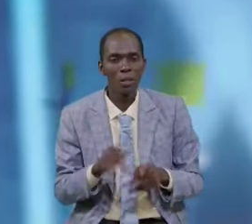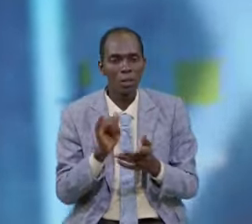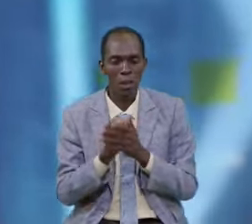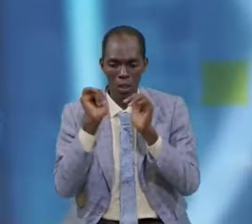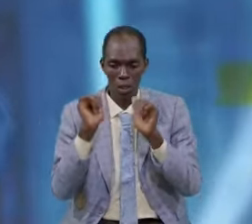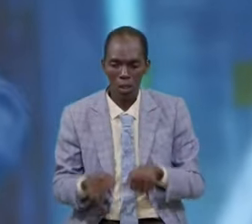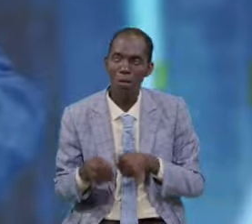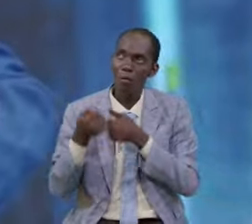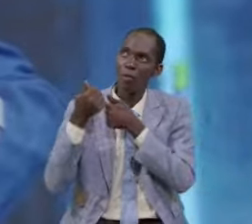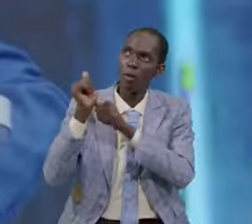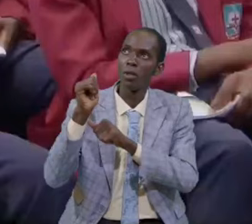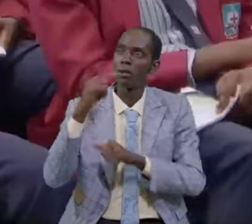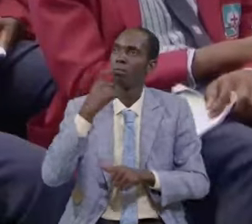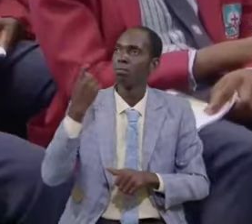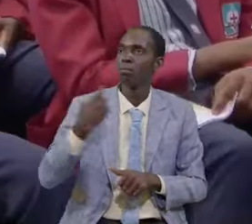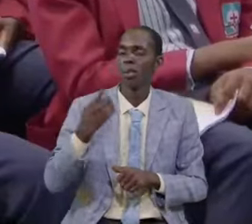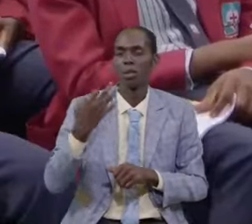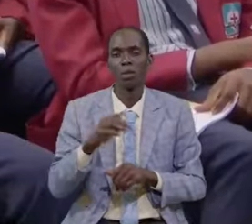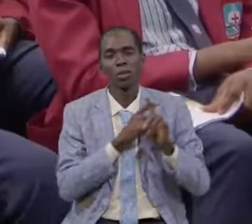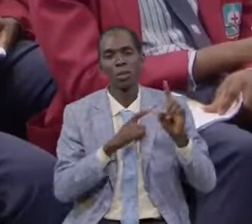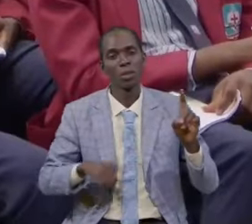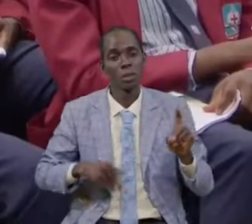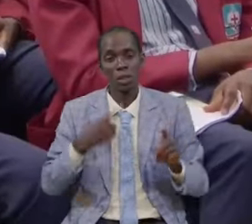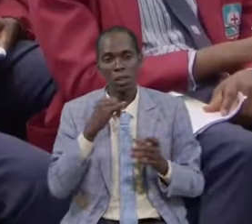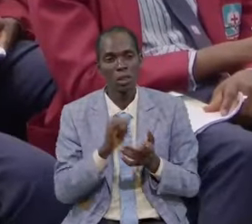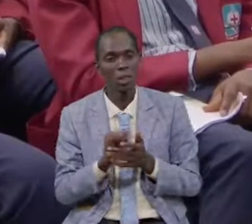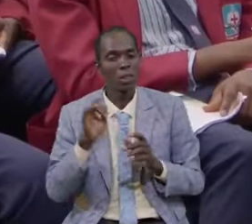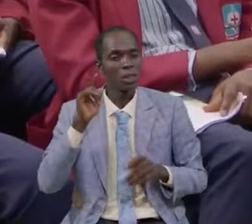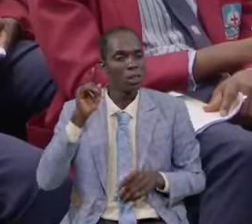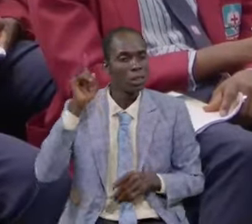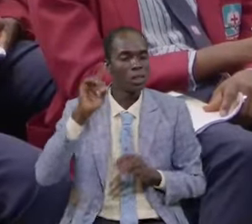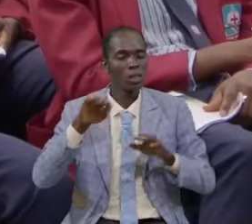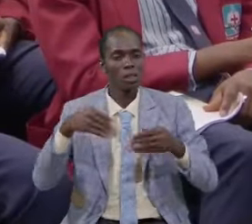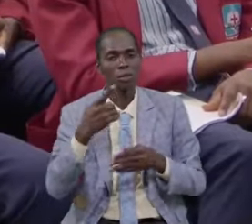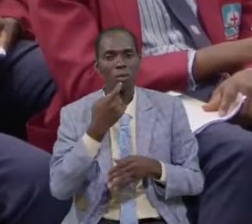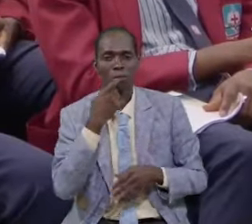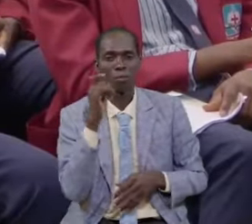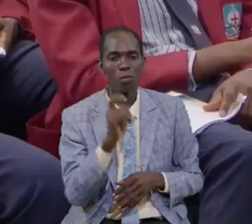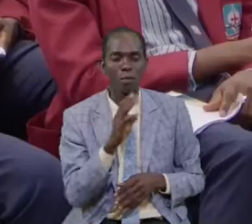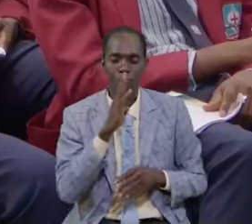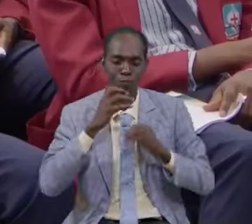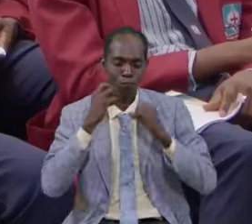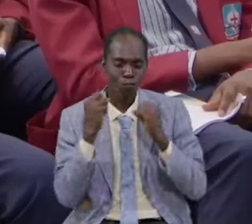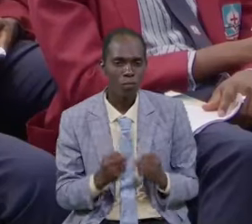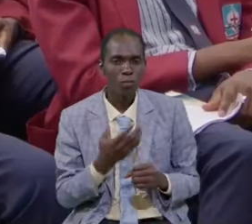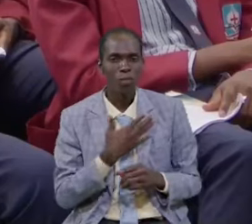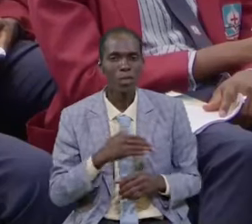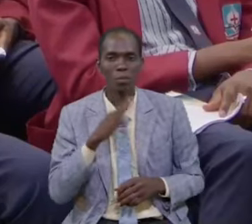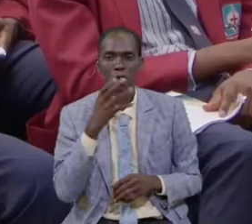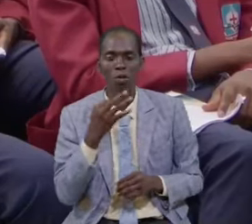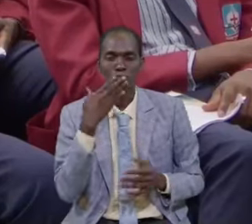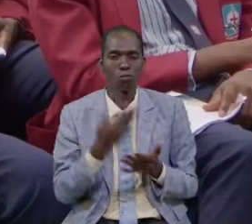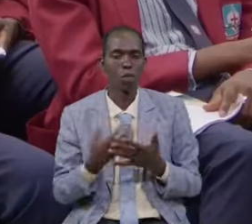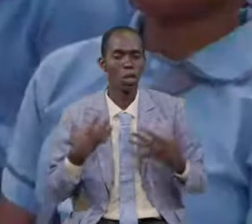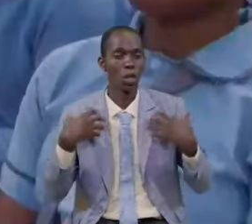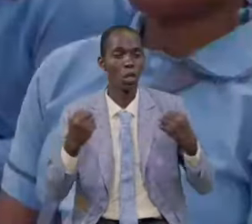Seigneur. Il dit, alors il lui adressa une charge, des ordres, fortifie-toi et prends courage, car la force du Seigneur va